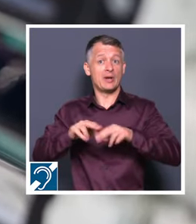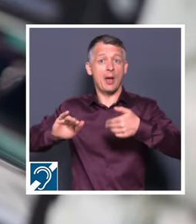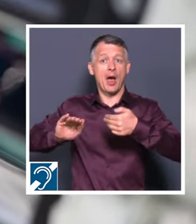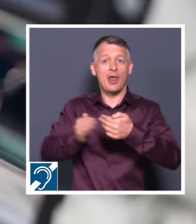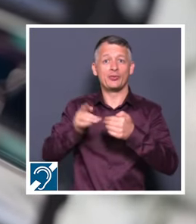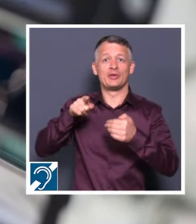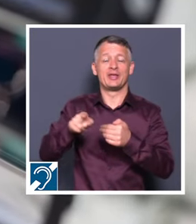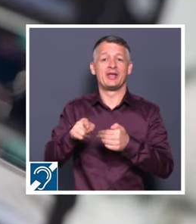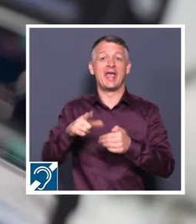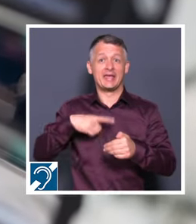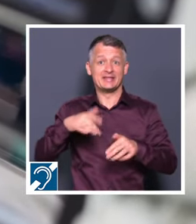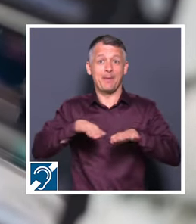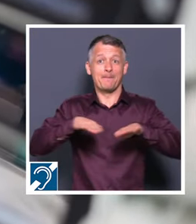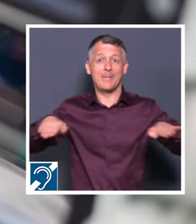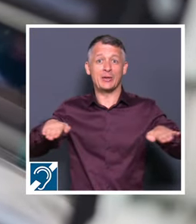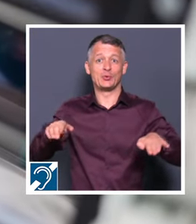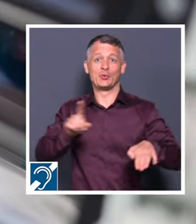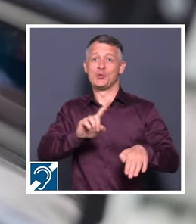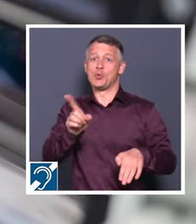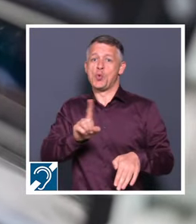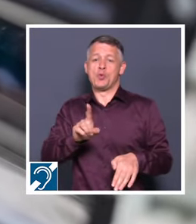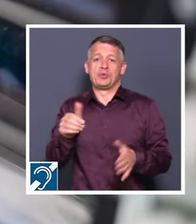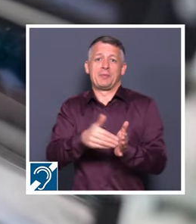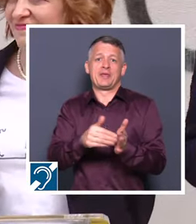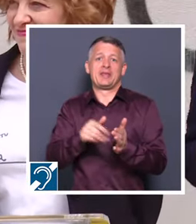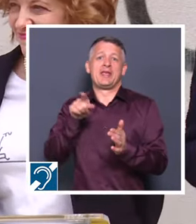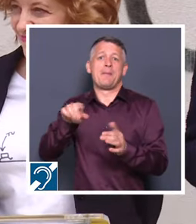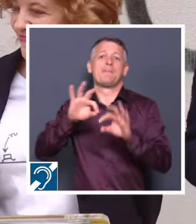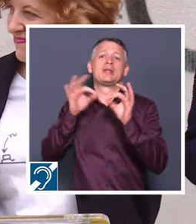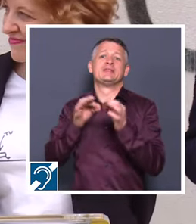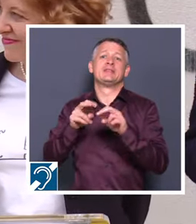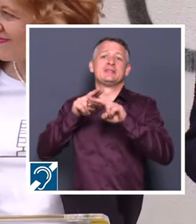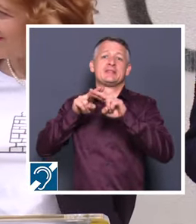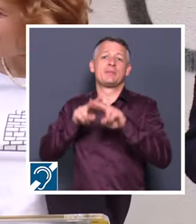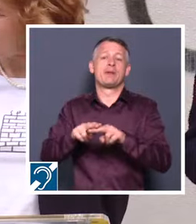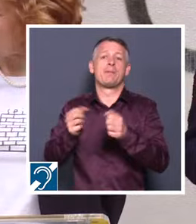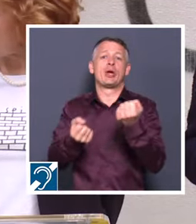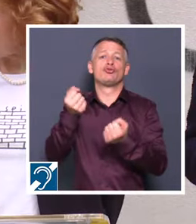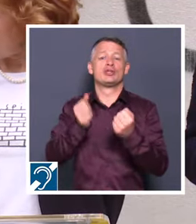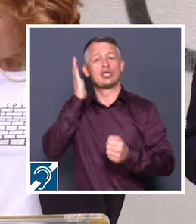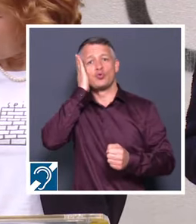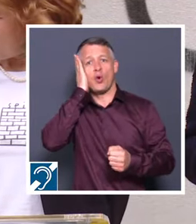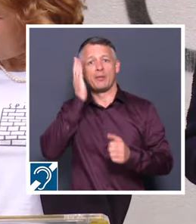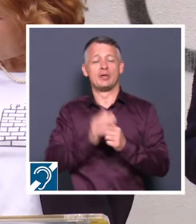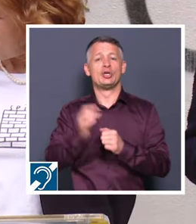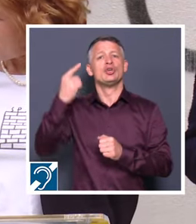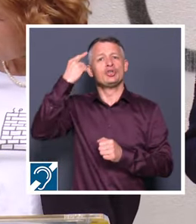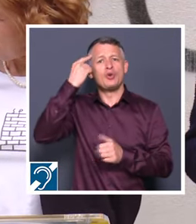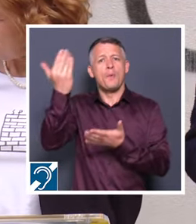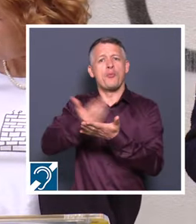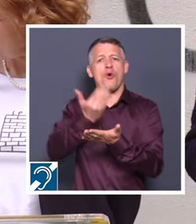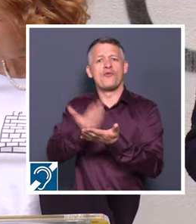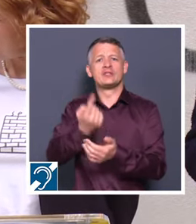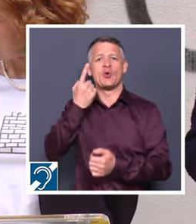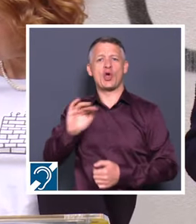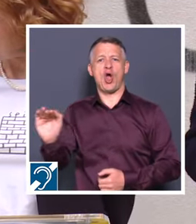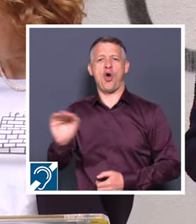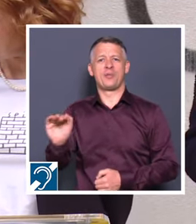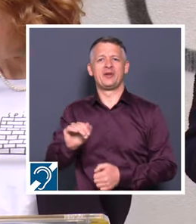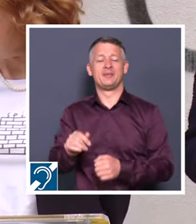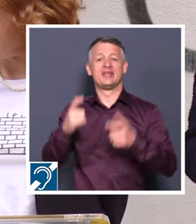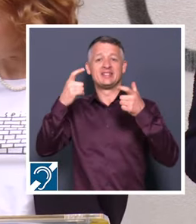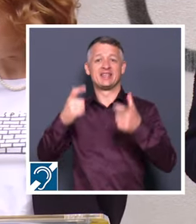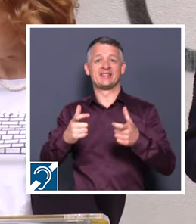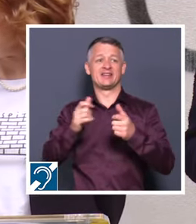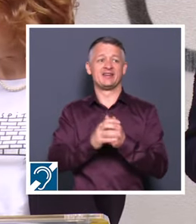nu mai trebuie să doarmă prin mașini dacă au venit de la distanțe mari. Știu povestea unui copil care pe